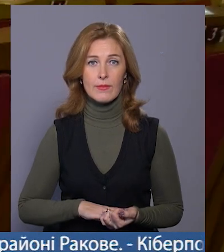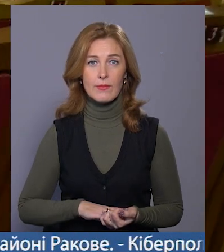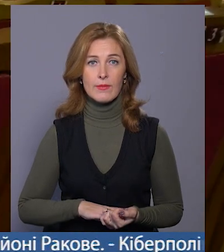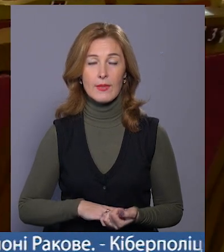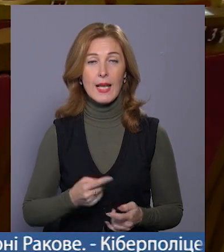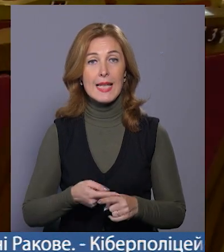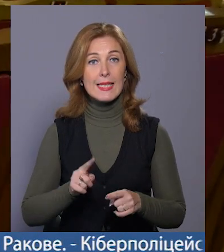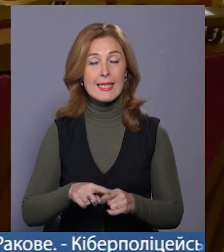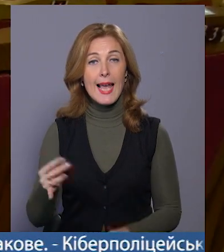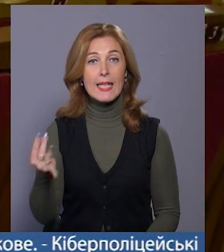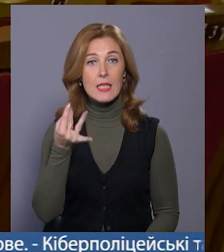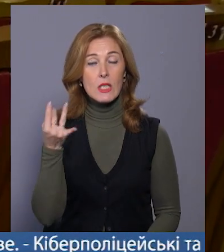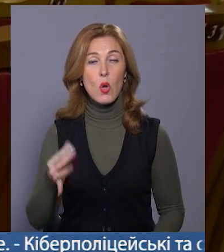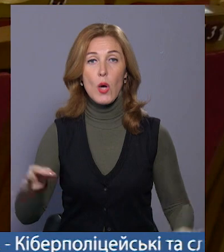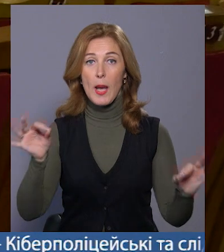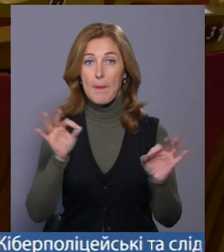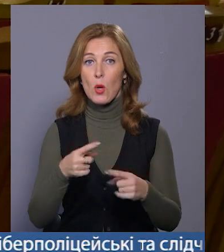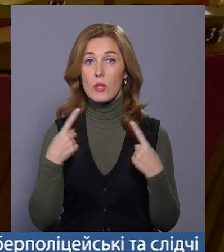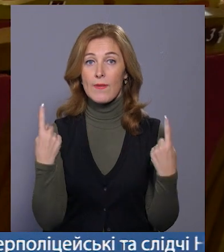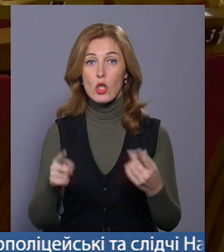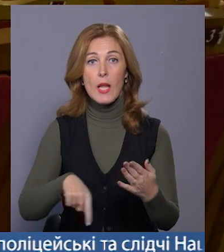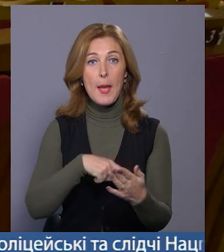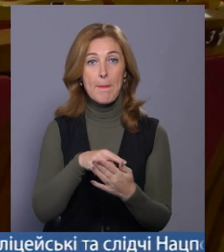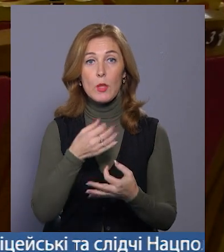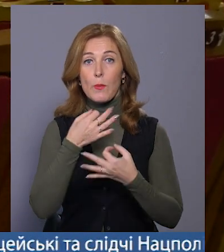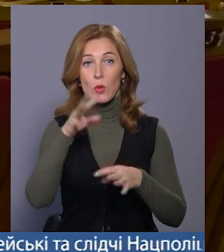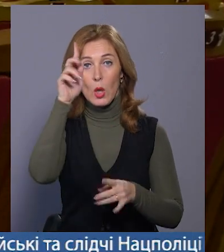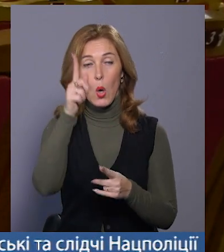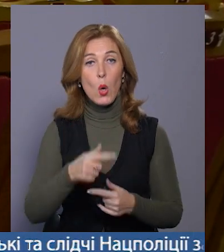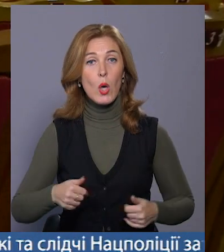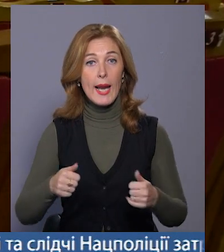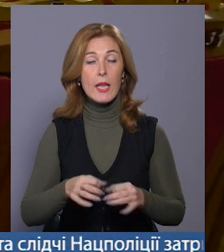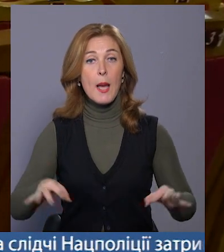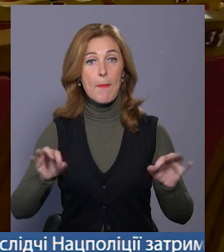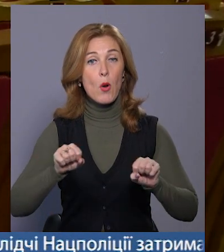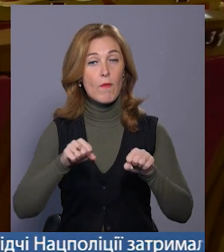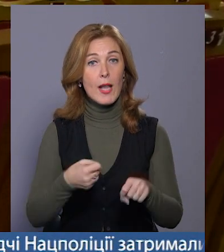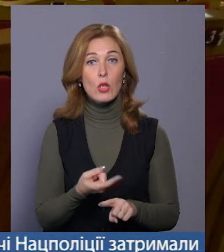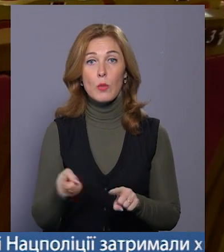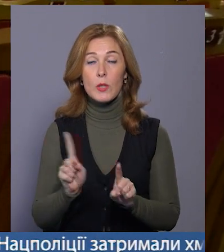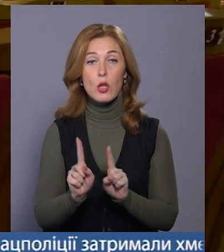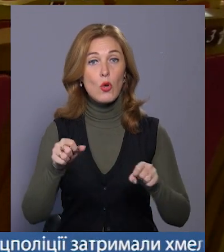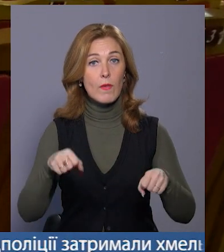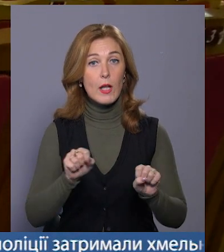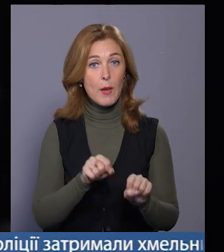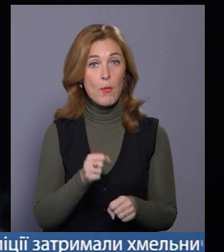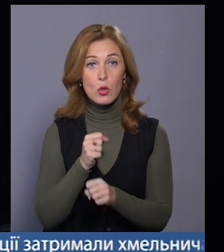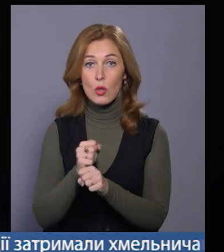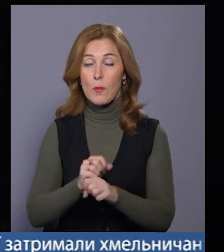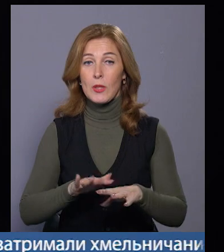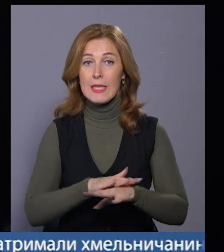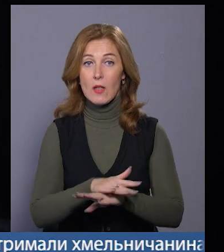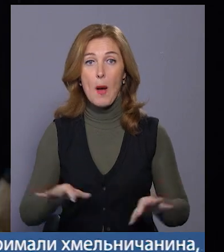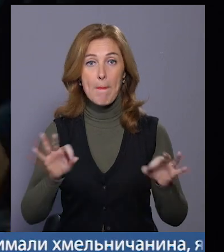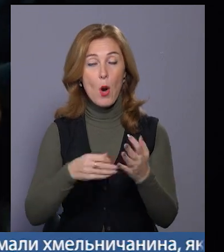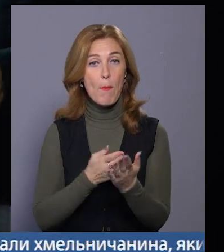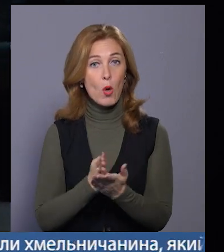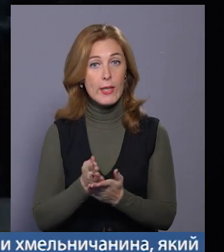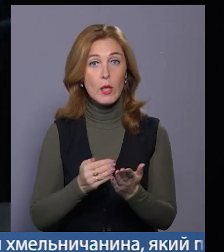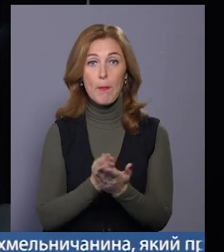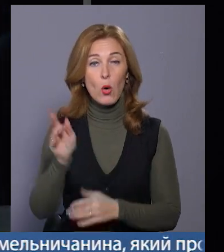Це історія про звичайнісіньке місто будь-якої країни, про владу і про те, що влада може зробити з народом, про політику